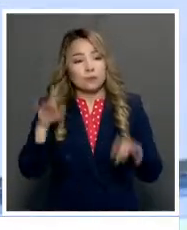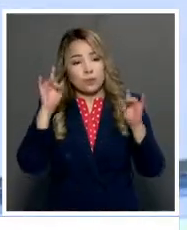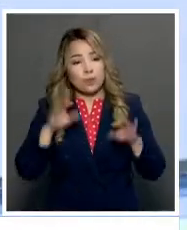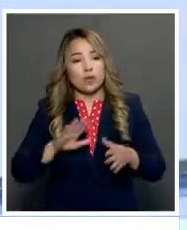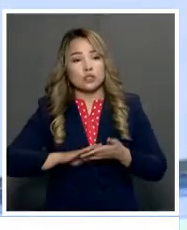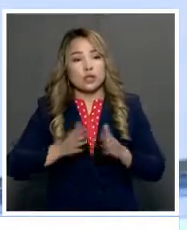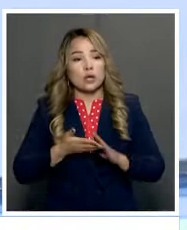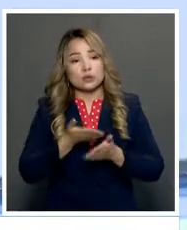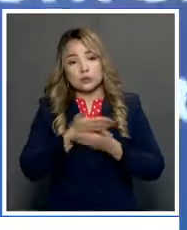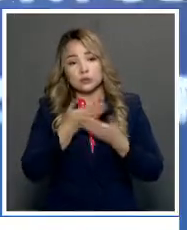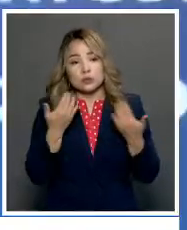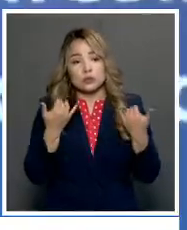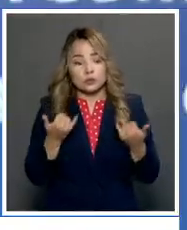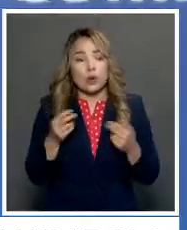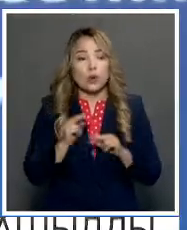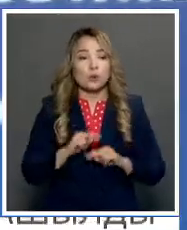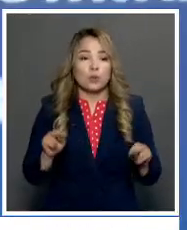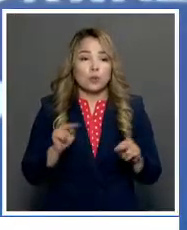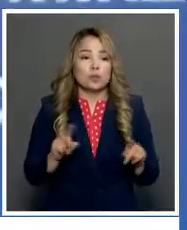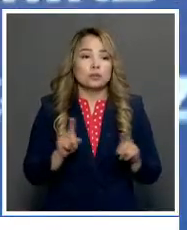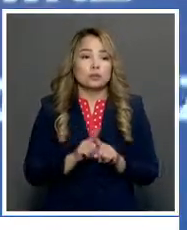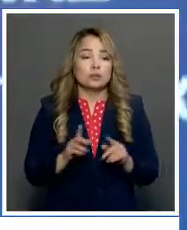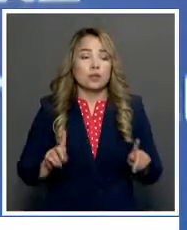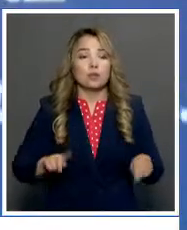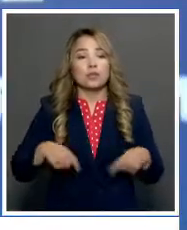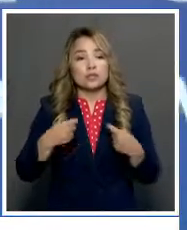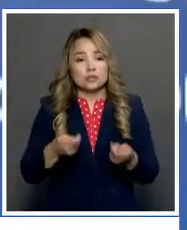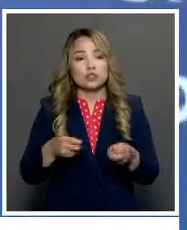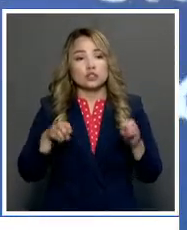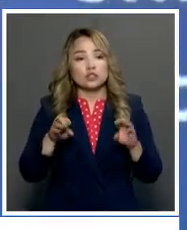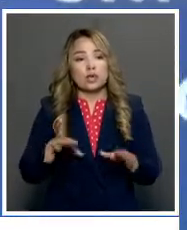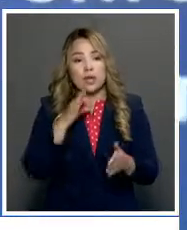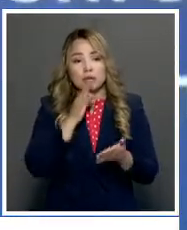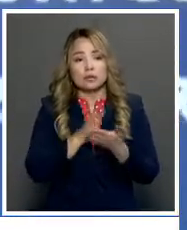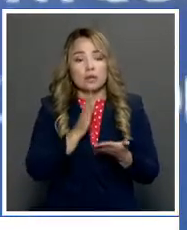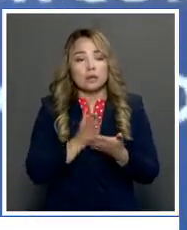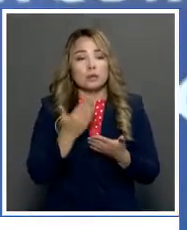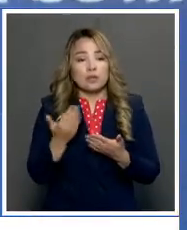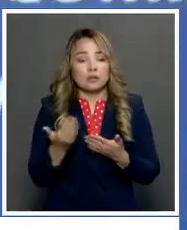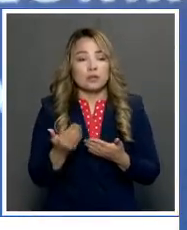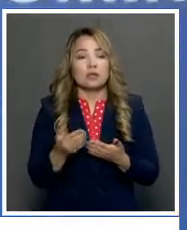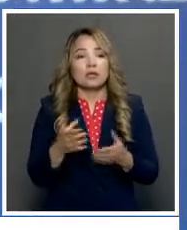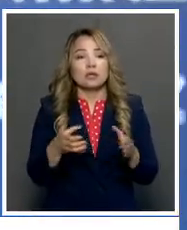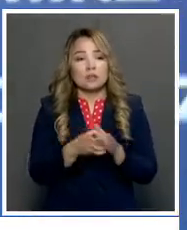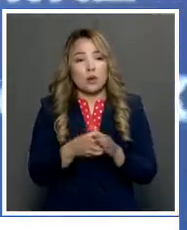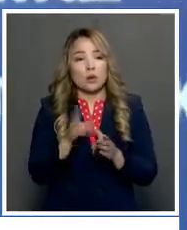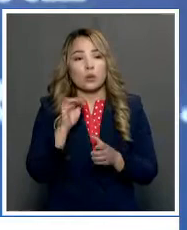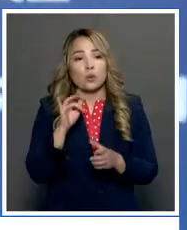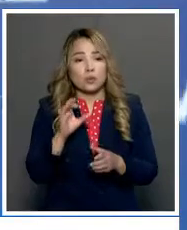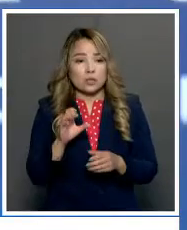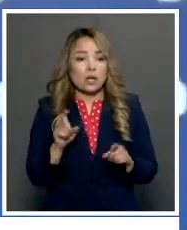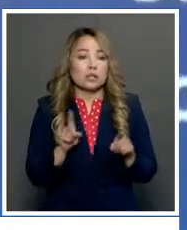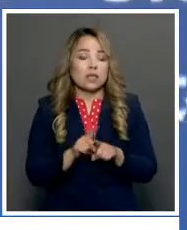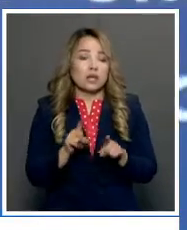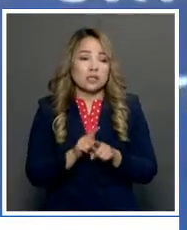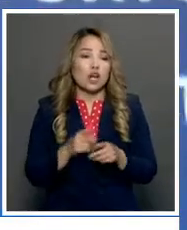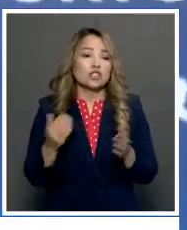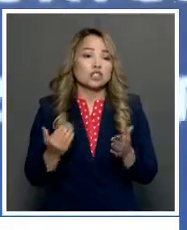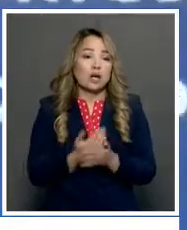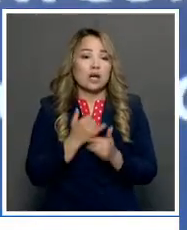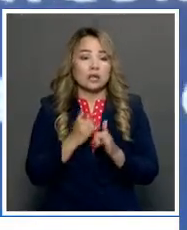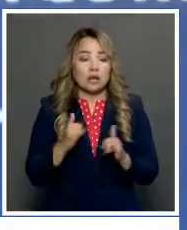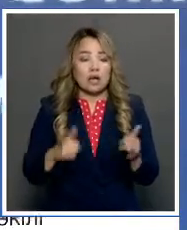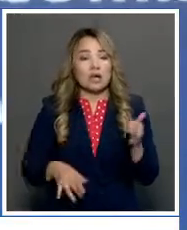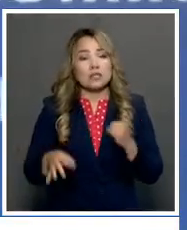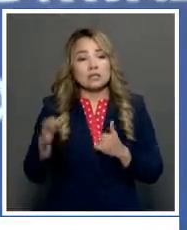емес. Біз мұғалімдерге бұндай мүмкіндік беруді шештік. Яғни осындай АКТ курстарын жаңартып,